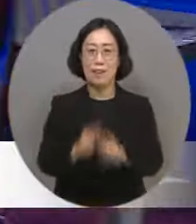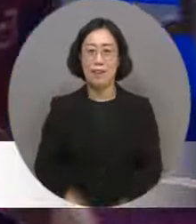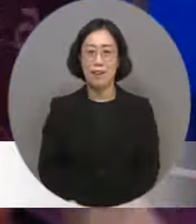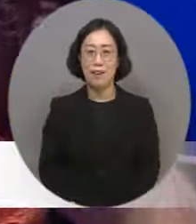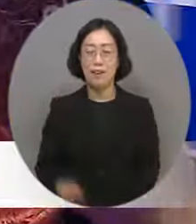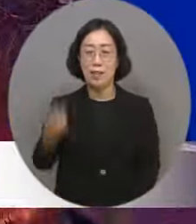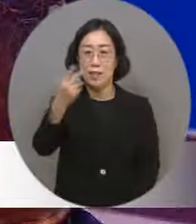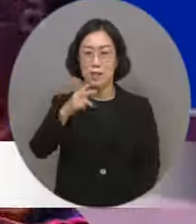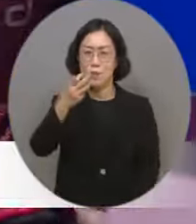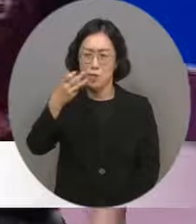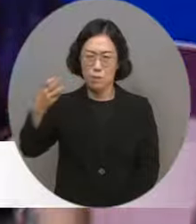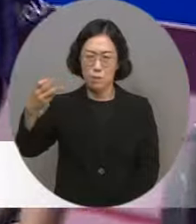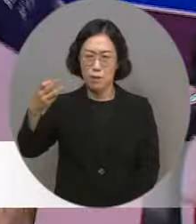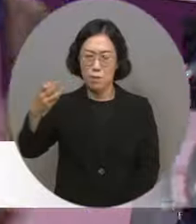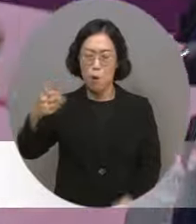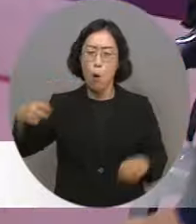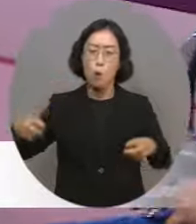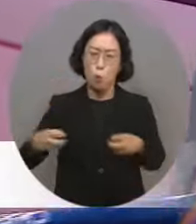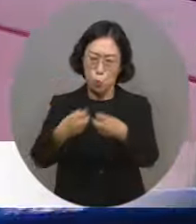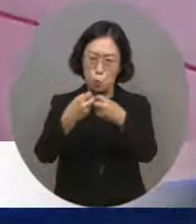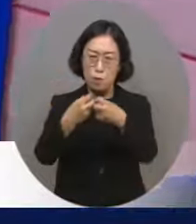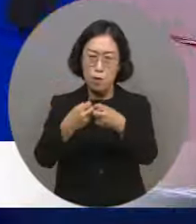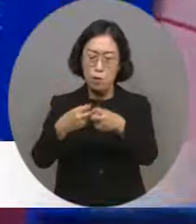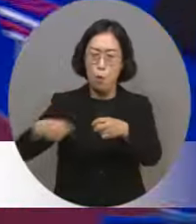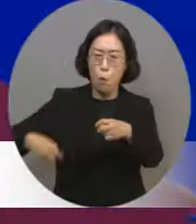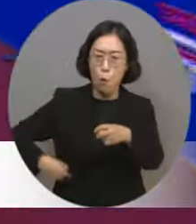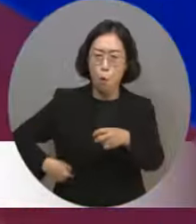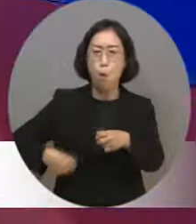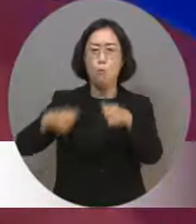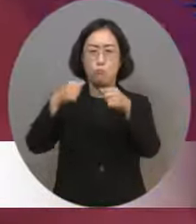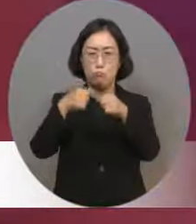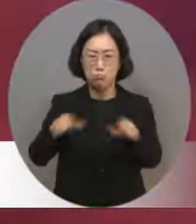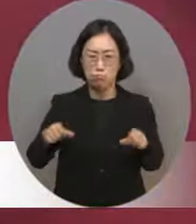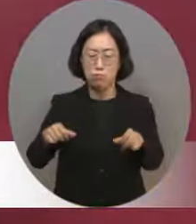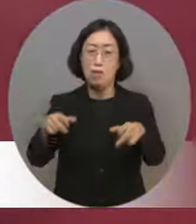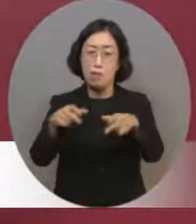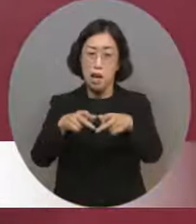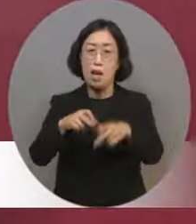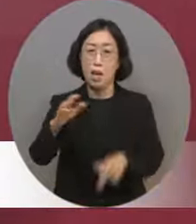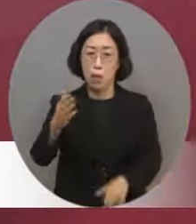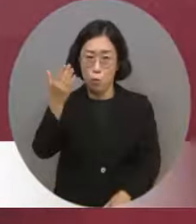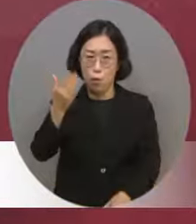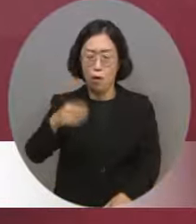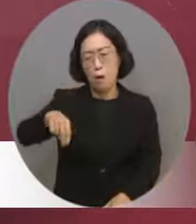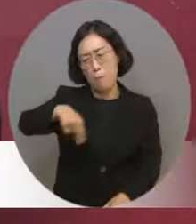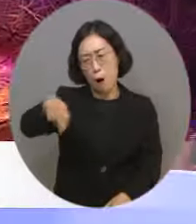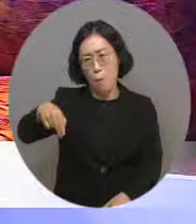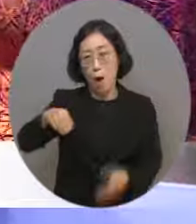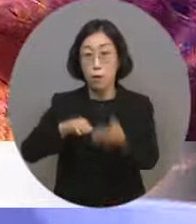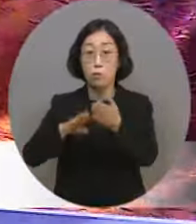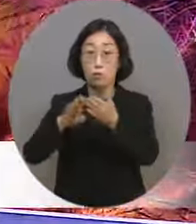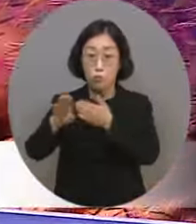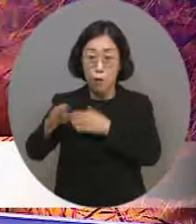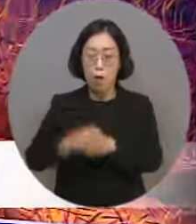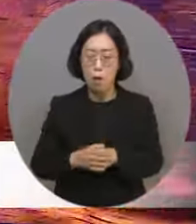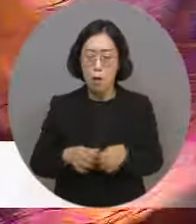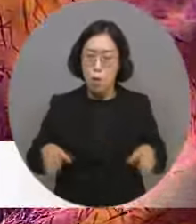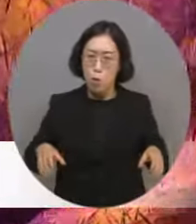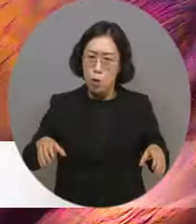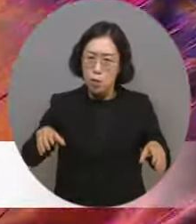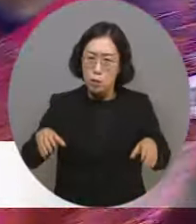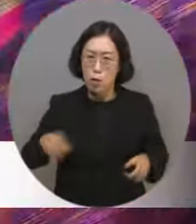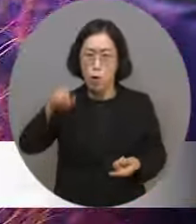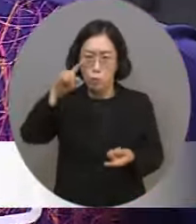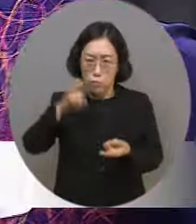지난 2013년 교통사고로 척수가 손상된 장영진 선수는 방황의 시기를 지나 휠체어를 타고 할 수 있는